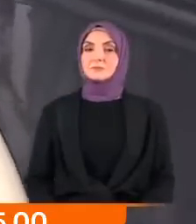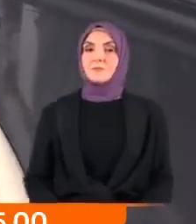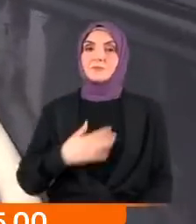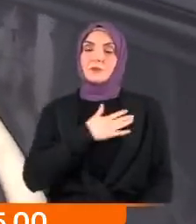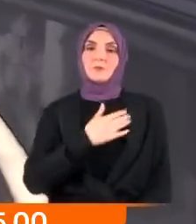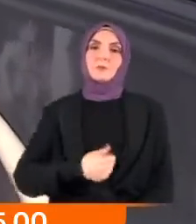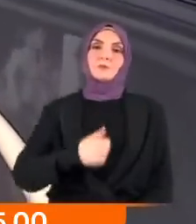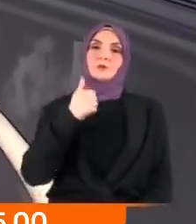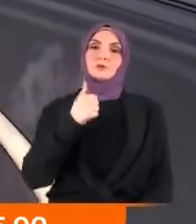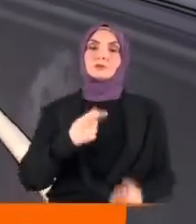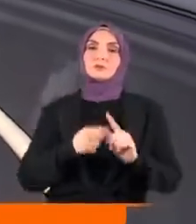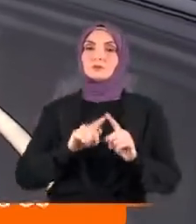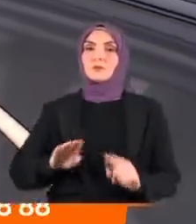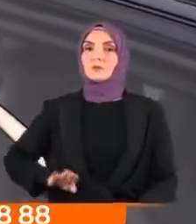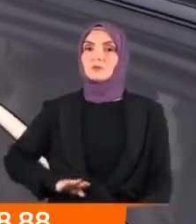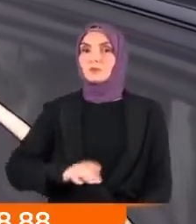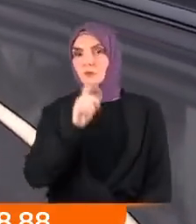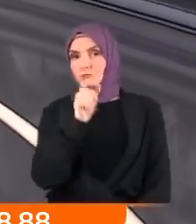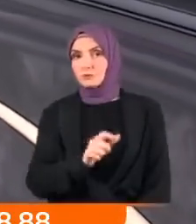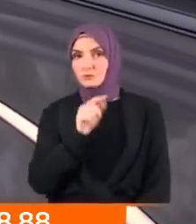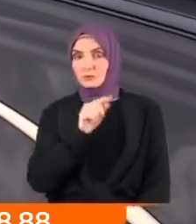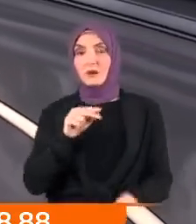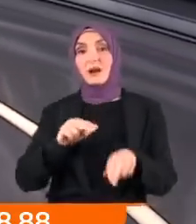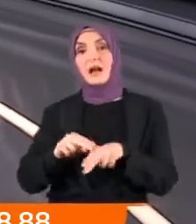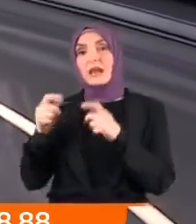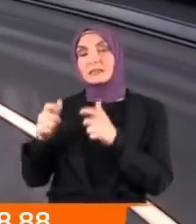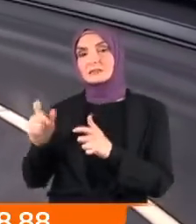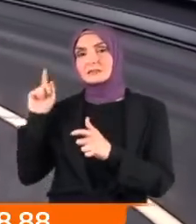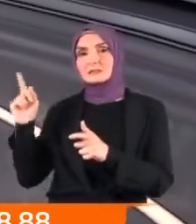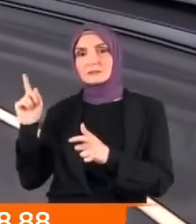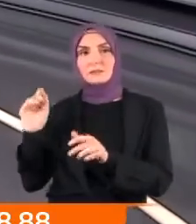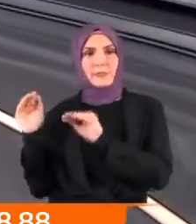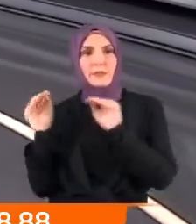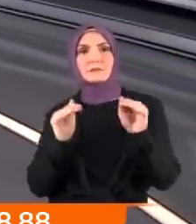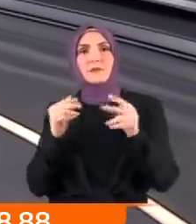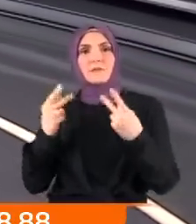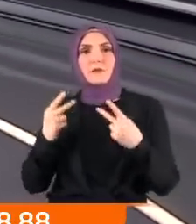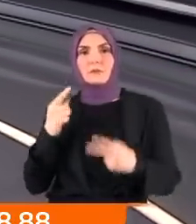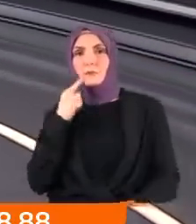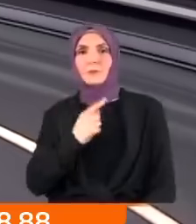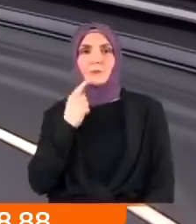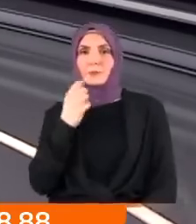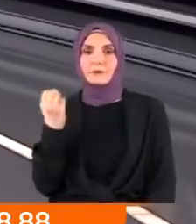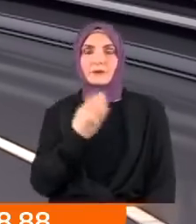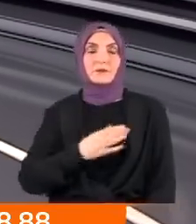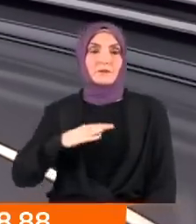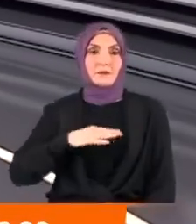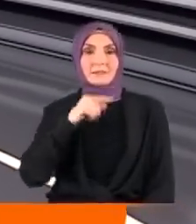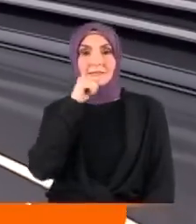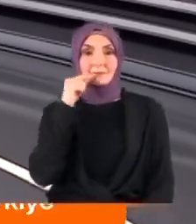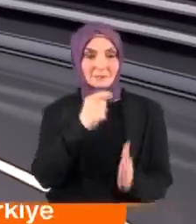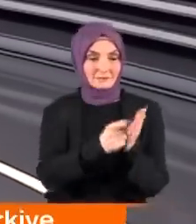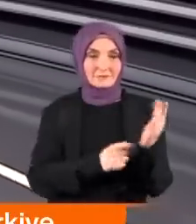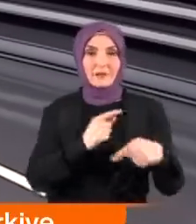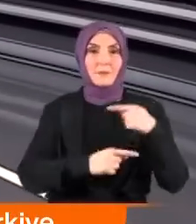CHP Genel Başkanı Kemal Kılıçdaroğlu'na Kandil'den peş peşe destek mesajları yağıyor. Kırmızı bültenle aranan PKK'lı terörist Remzi